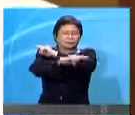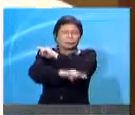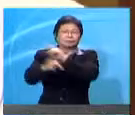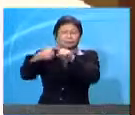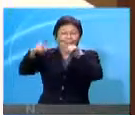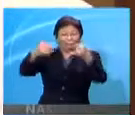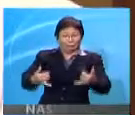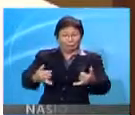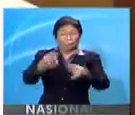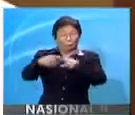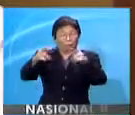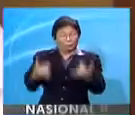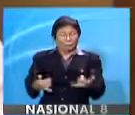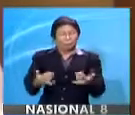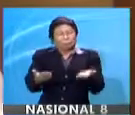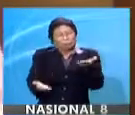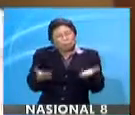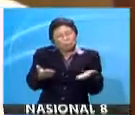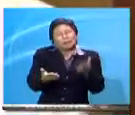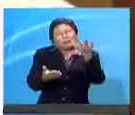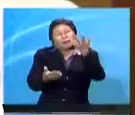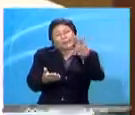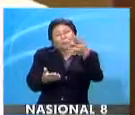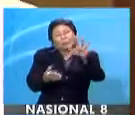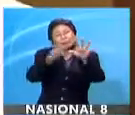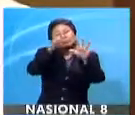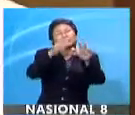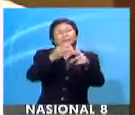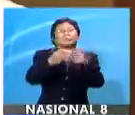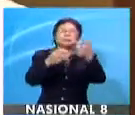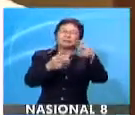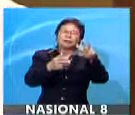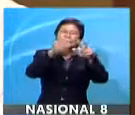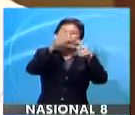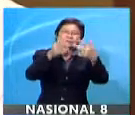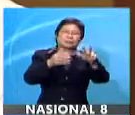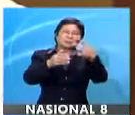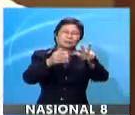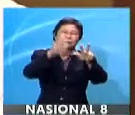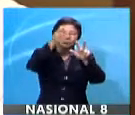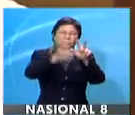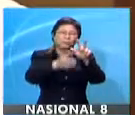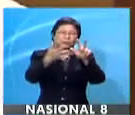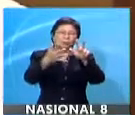inilah tapi mungkin pada 15 hari bulan nanti itu